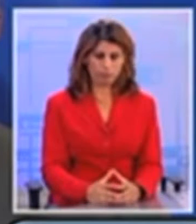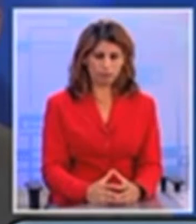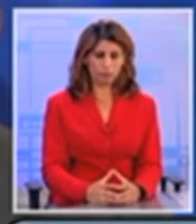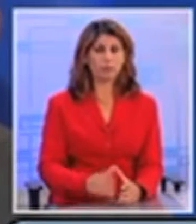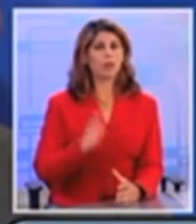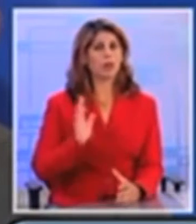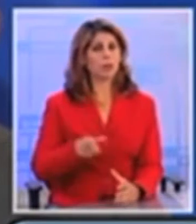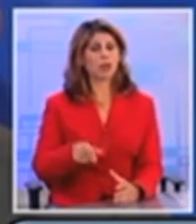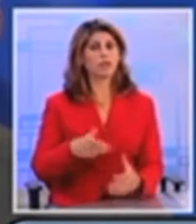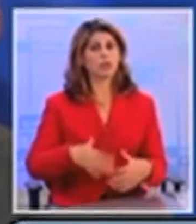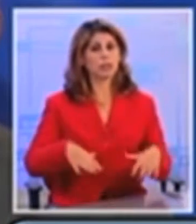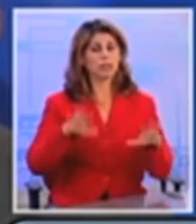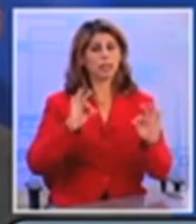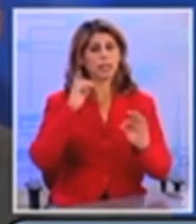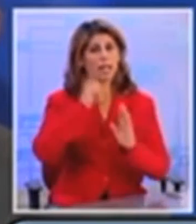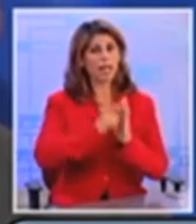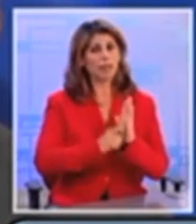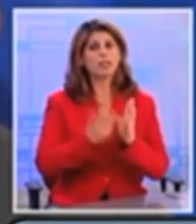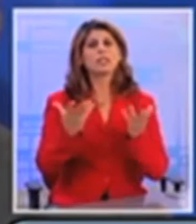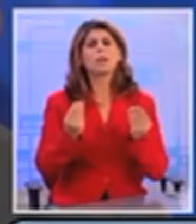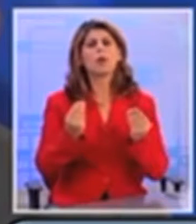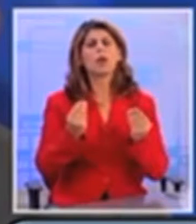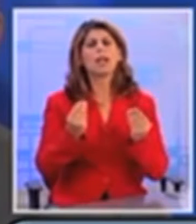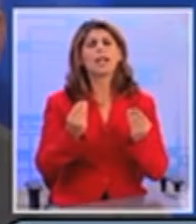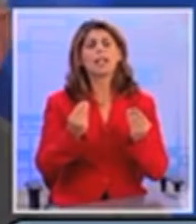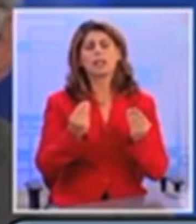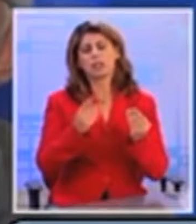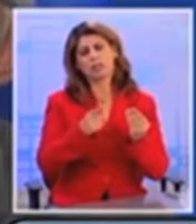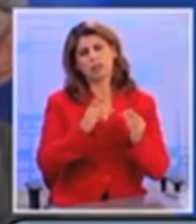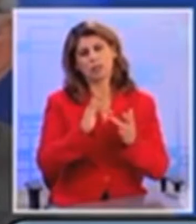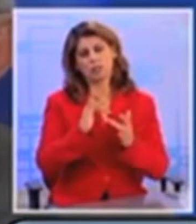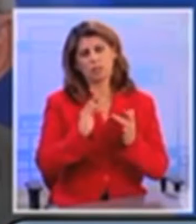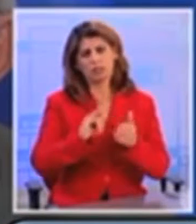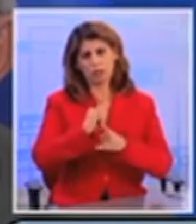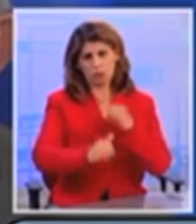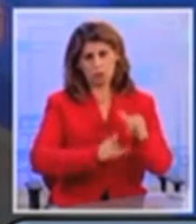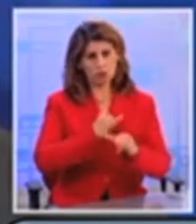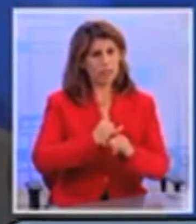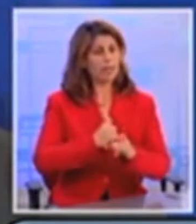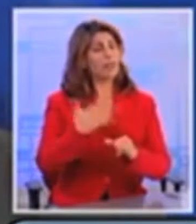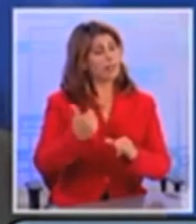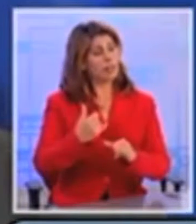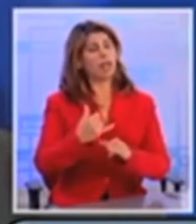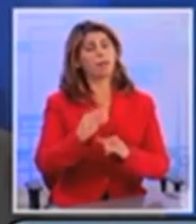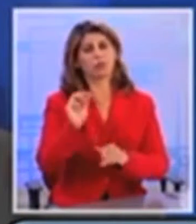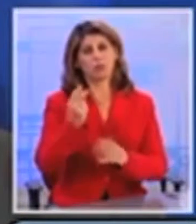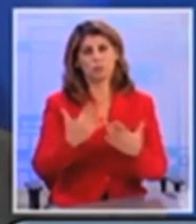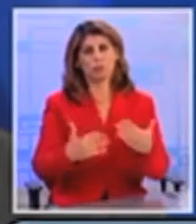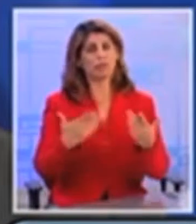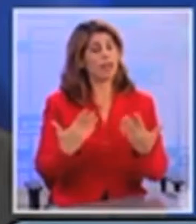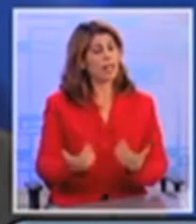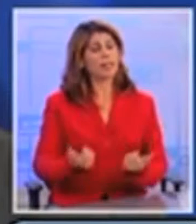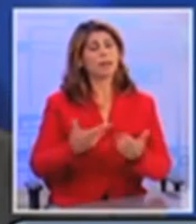Parlement. Mais il a fait l'objet aussi d'un gros effort de dissémination dans d'autres langues. Il a été traduit